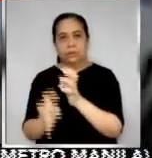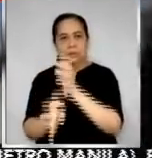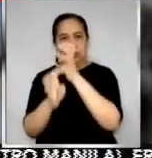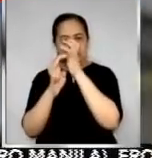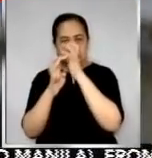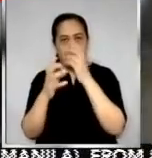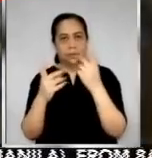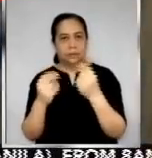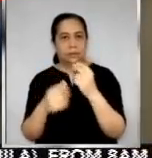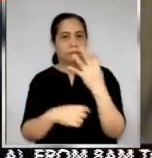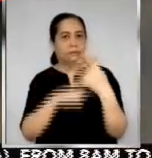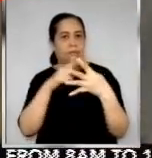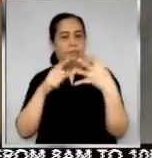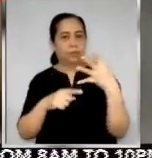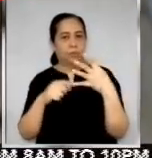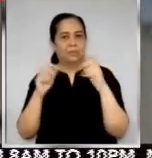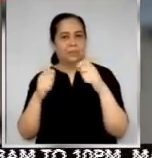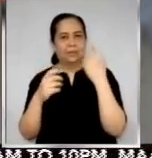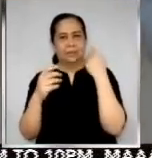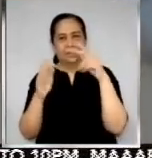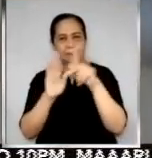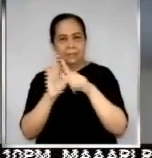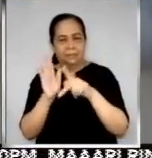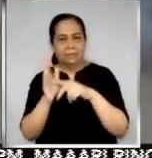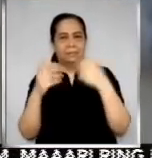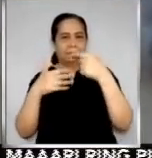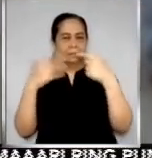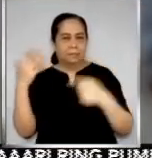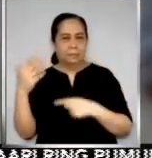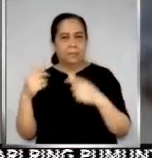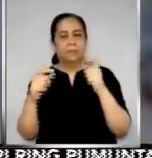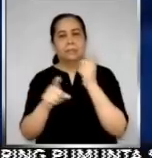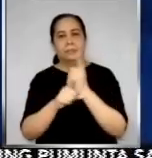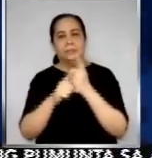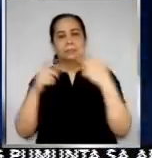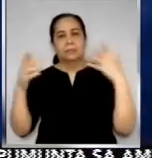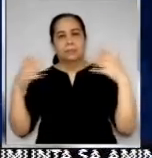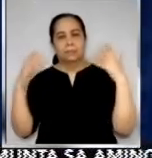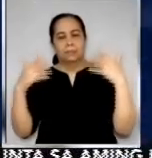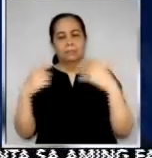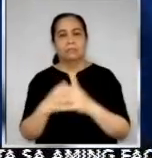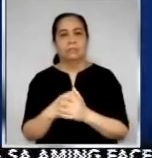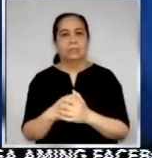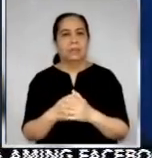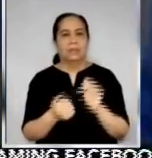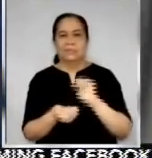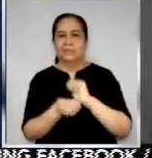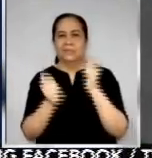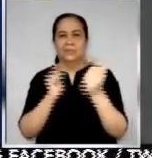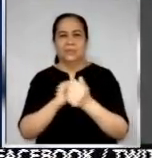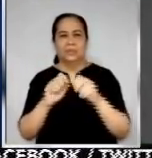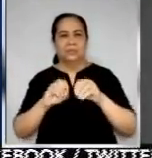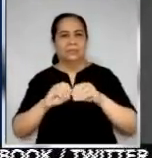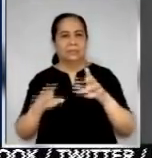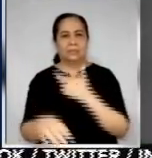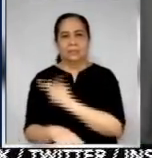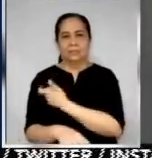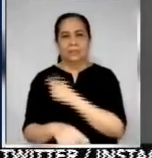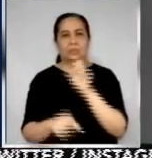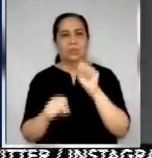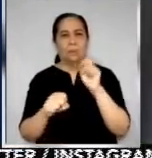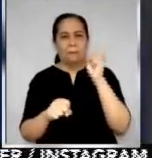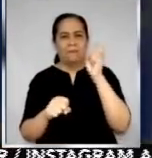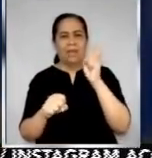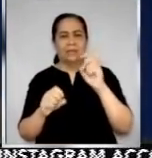apat dapat at tamang ventilation measures. Baguhin ang kasalukuyang vaccination rollout para mas mabilis na maipatupad